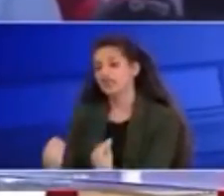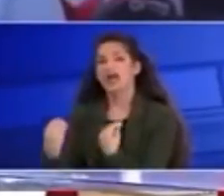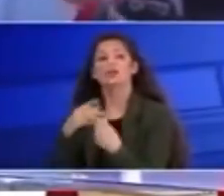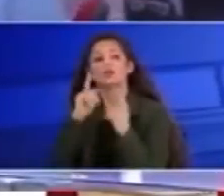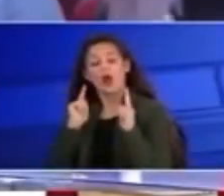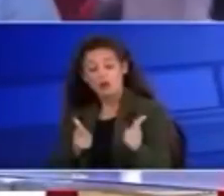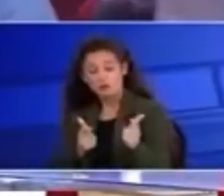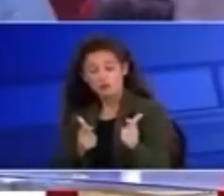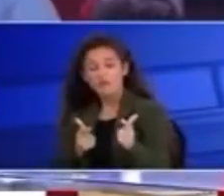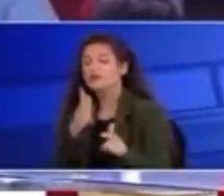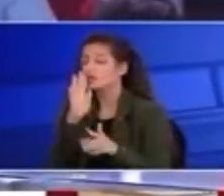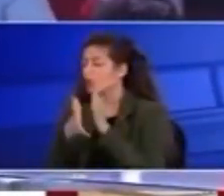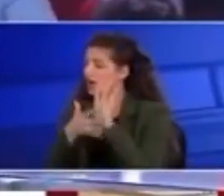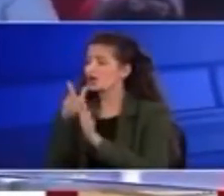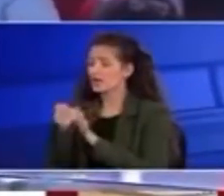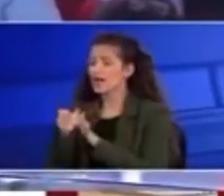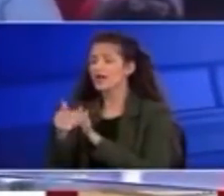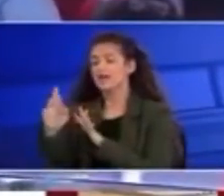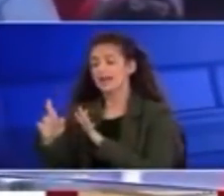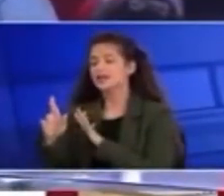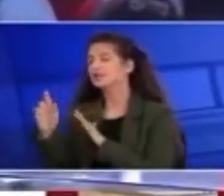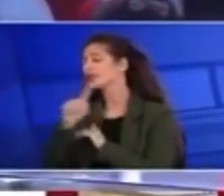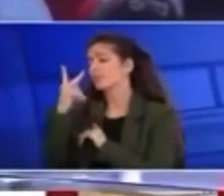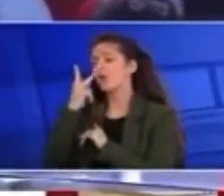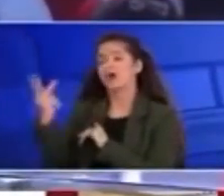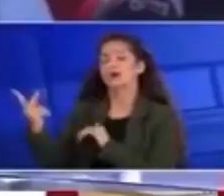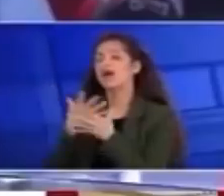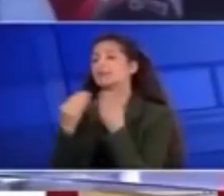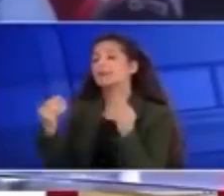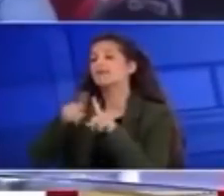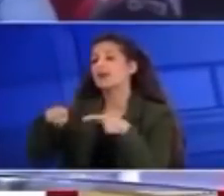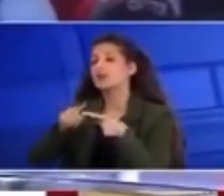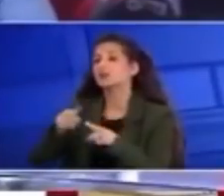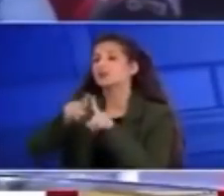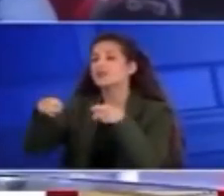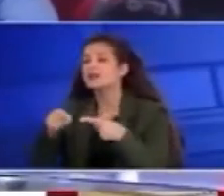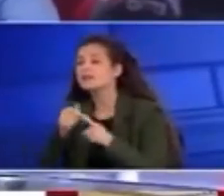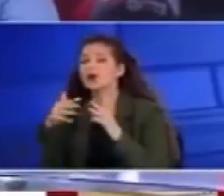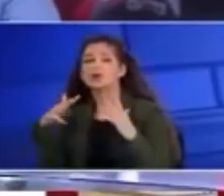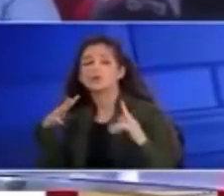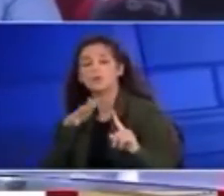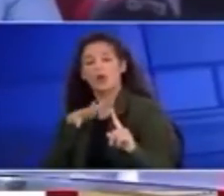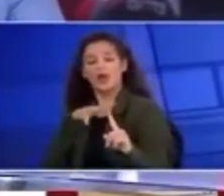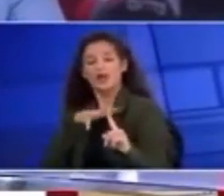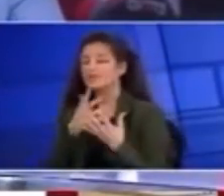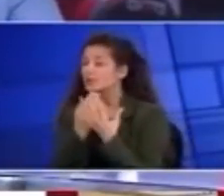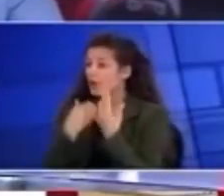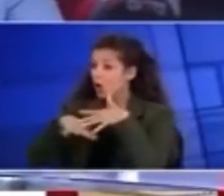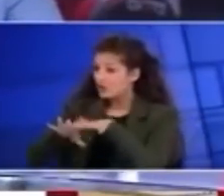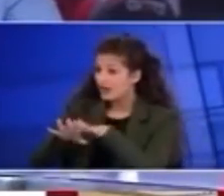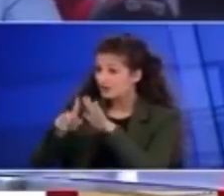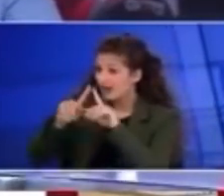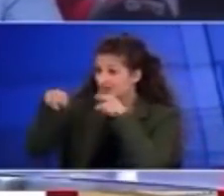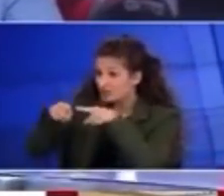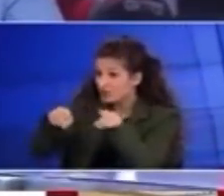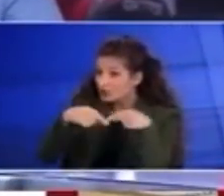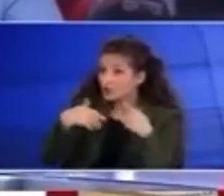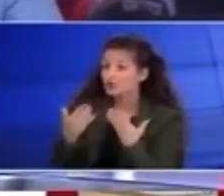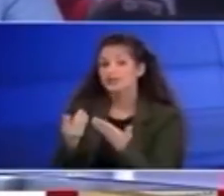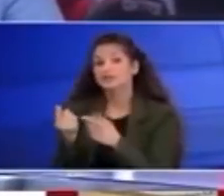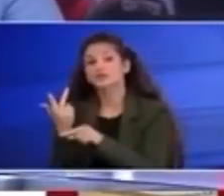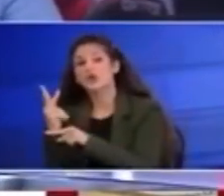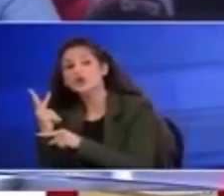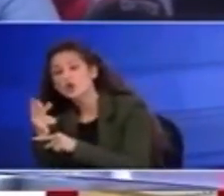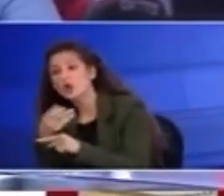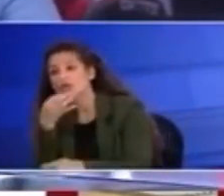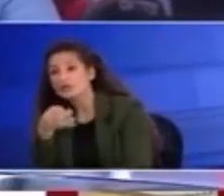נלחמנו, ואני יכולה להגיד לך, רינה, שאתם לא רואים עוד הרבה ועדות. זאת הייתה ועדה מאוד פופולרית. אבל ברוב הוועדות, את יודעת, נותנים בדרך כלל